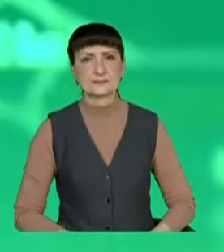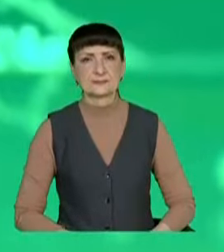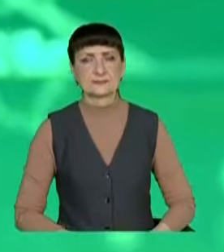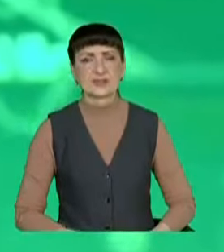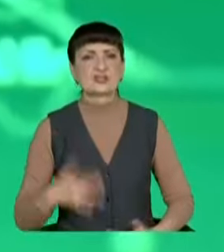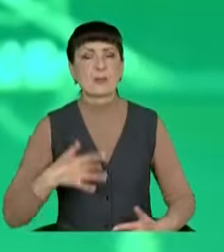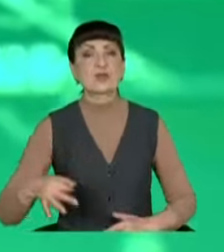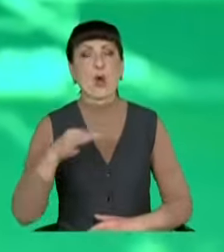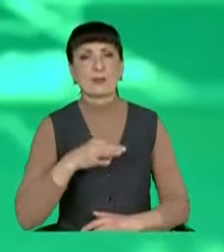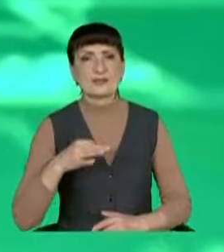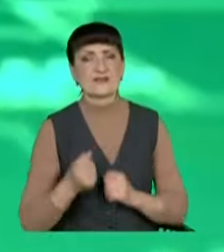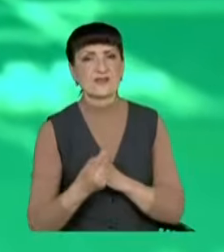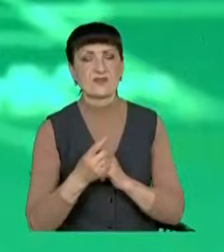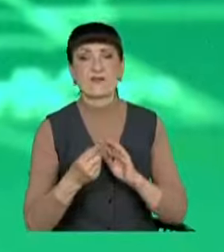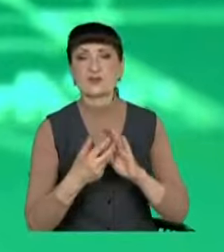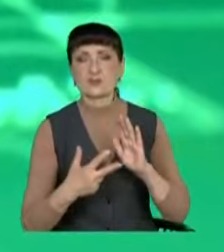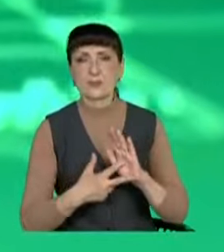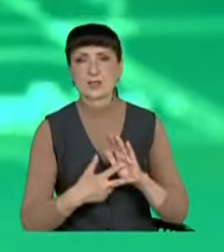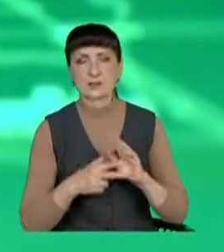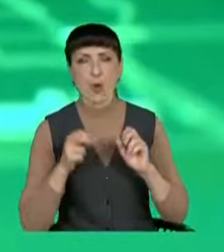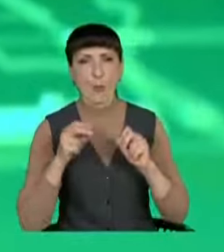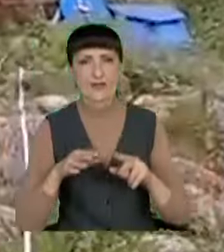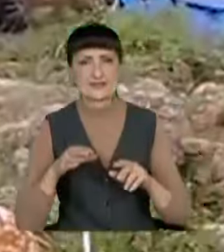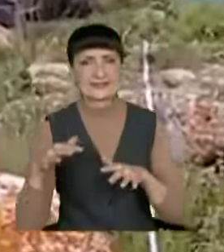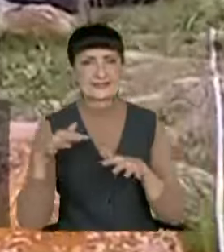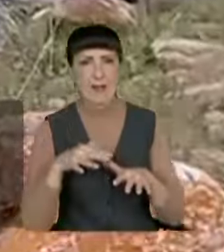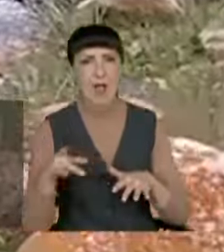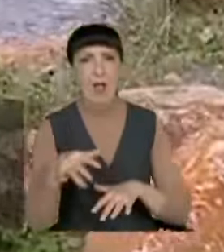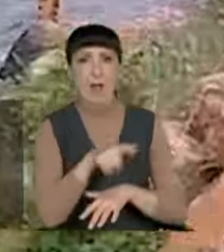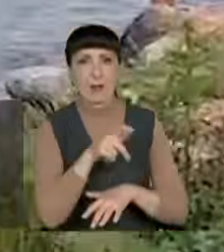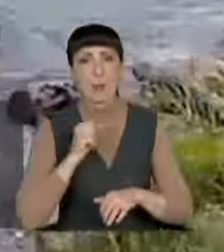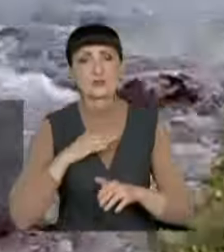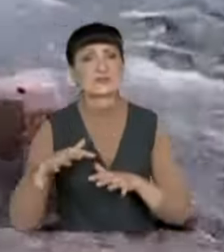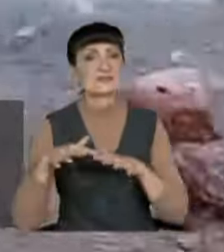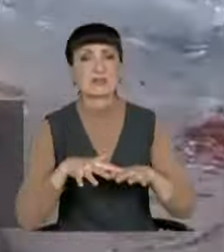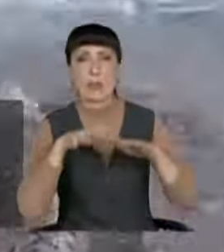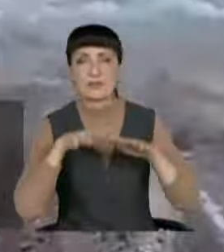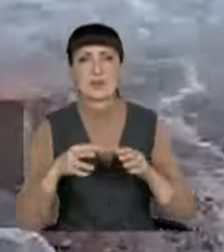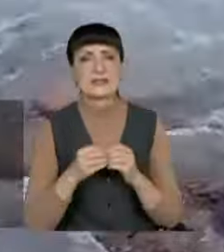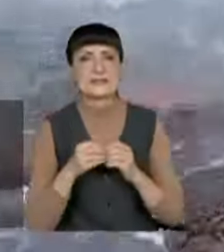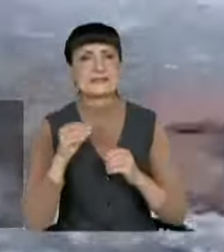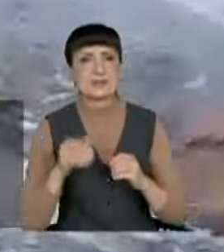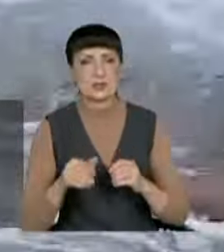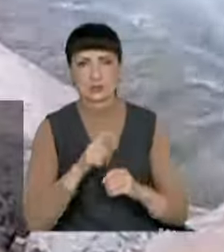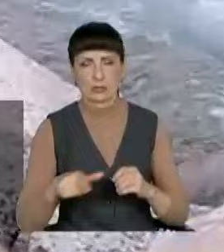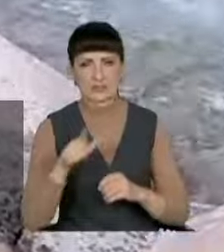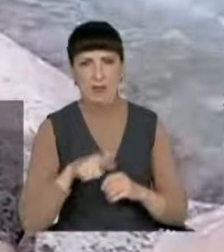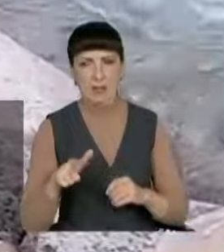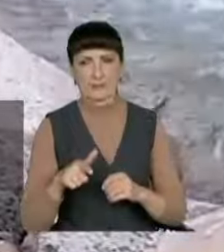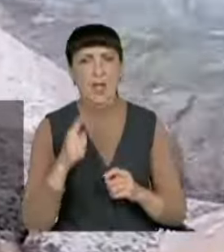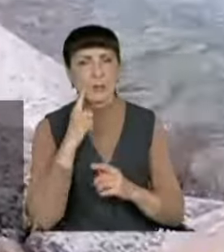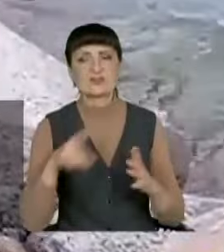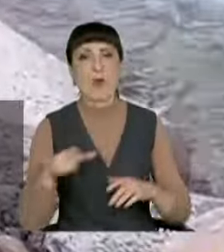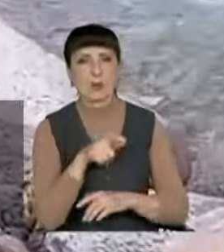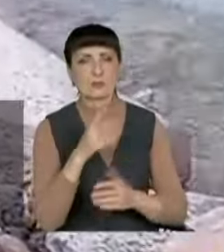В Жамбылской области выявлено 18 опасных рек, которые могут затопить населенные пункты с 10-тысячным населением. Большинство